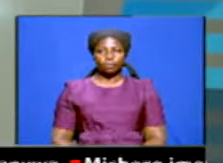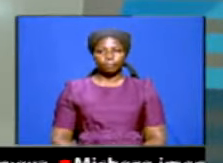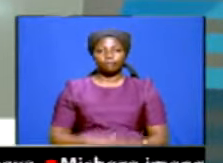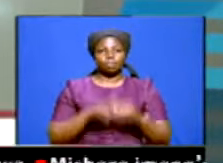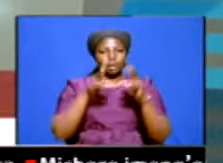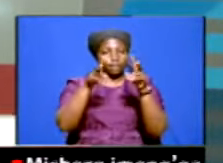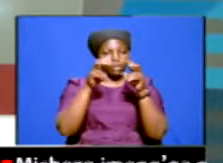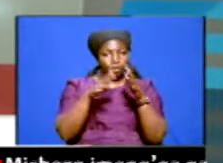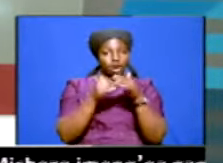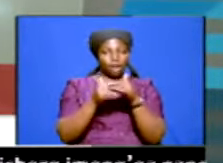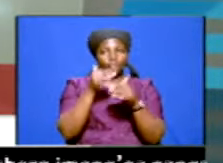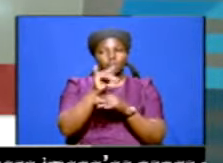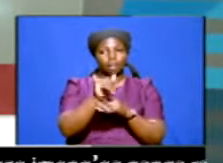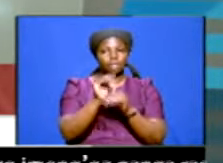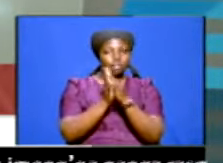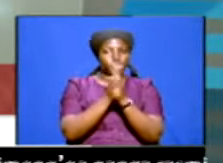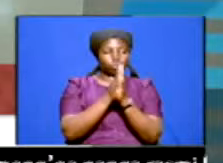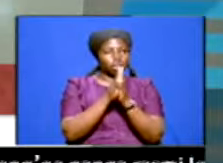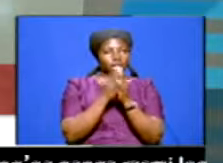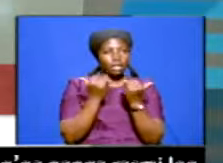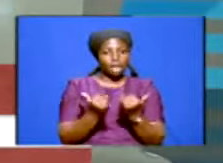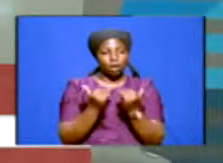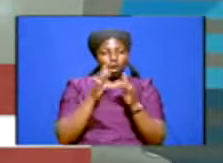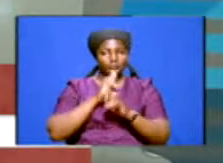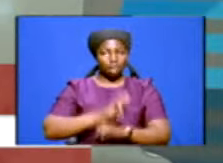baada ya taarifa hiyo tunakwenda mapumziko.